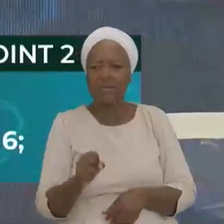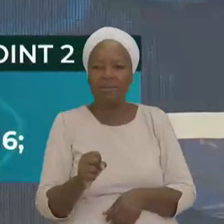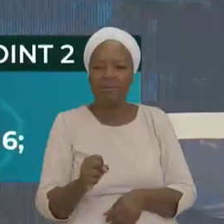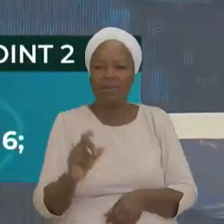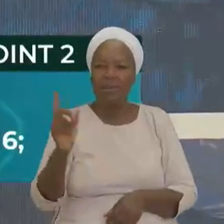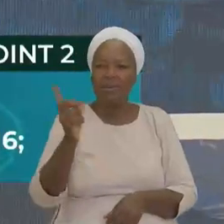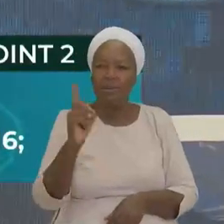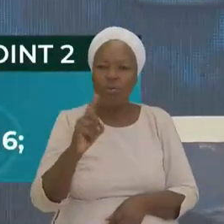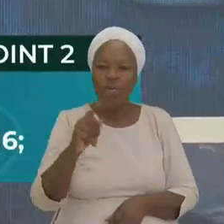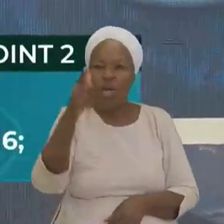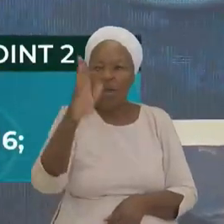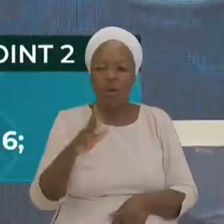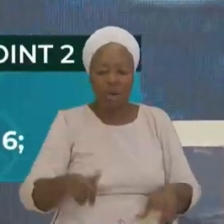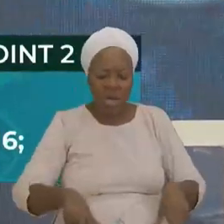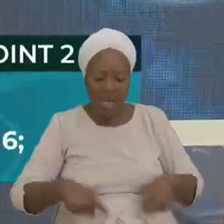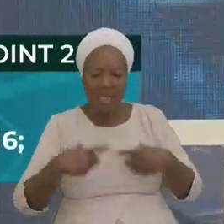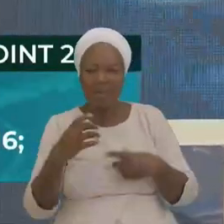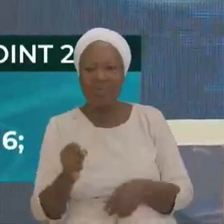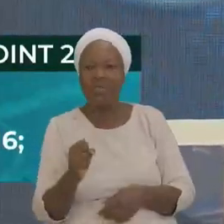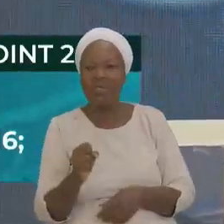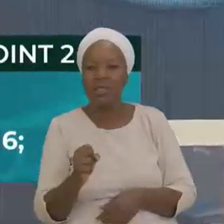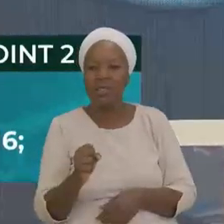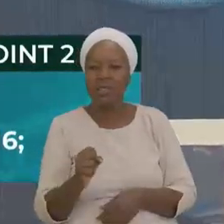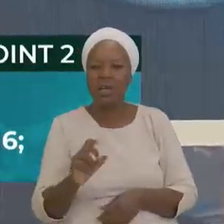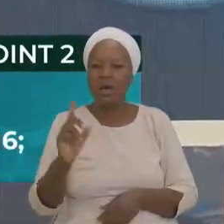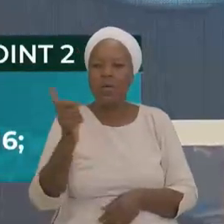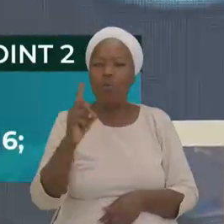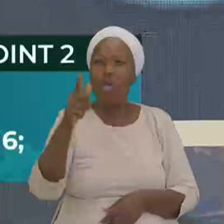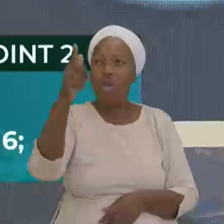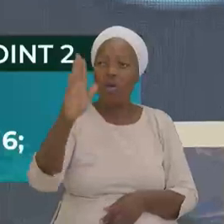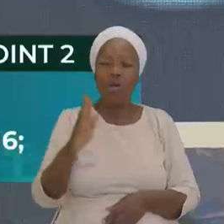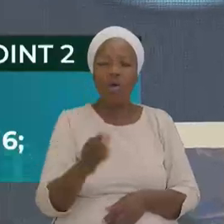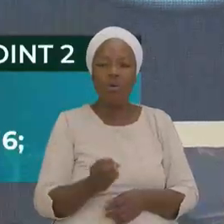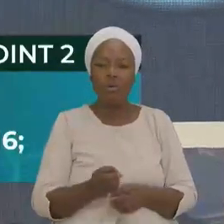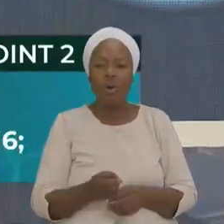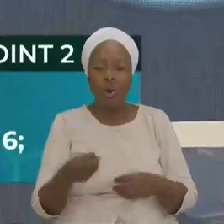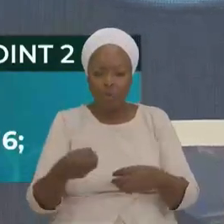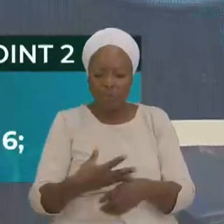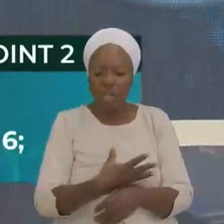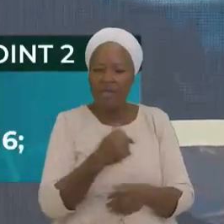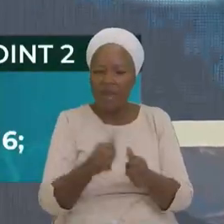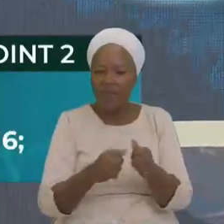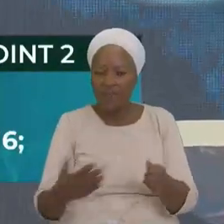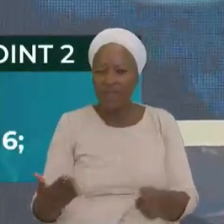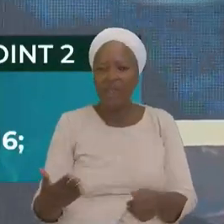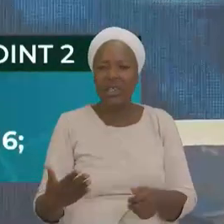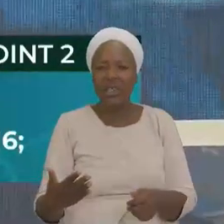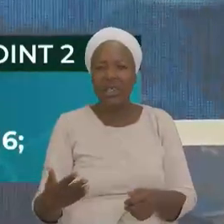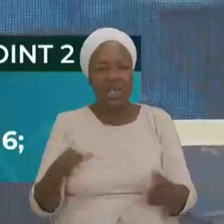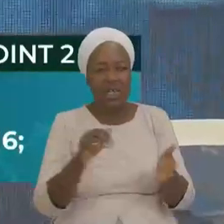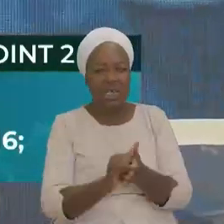où Dieu habite, où Dieu demeure, où